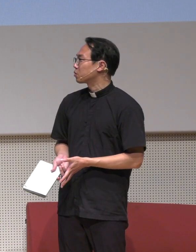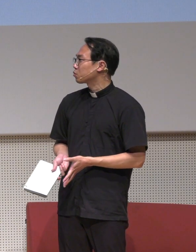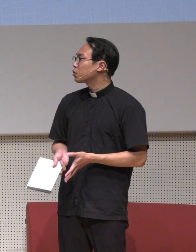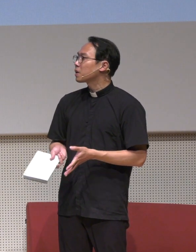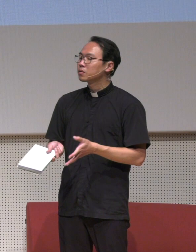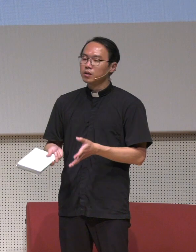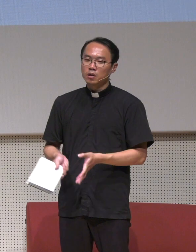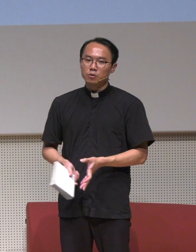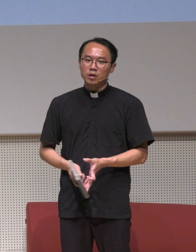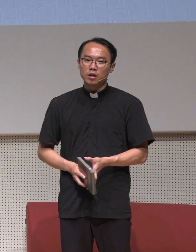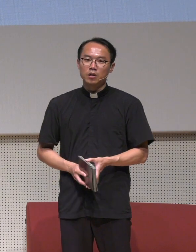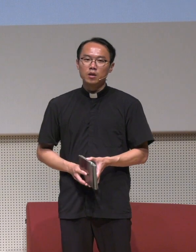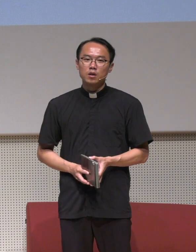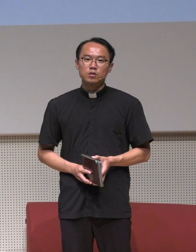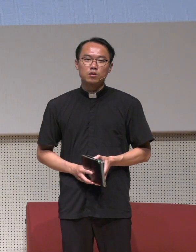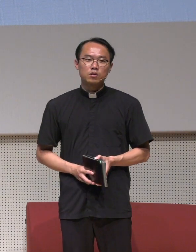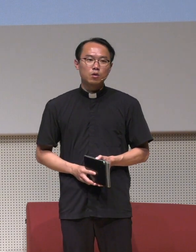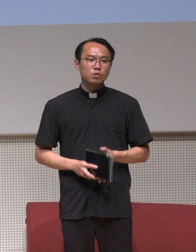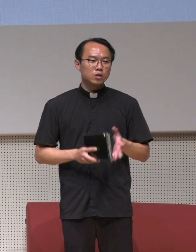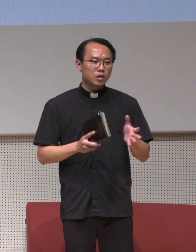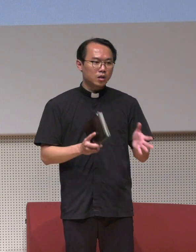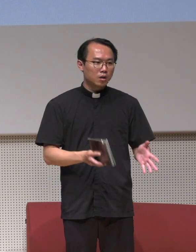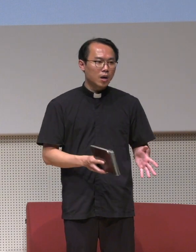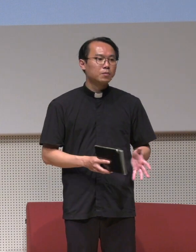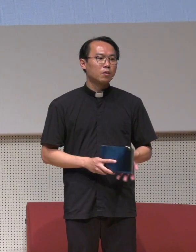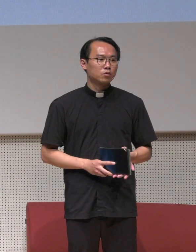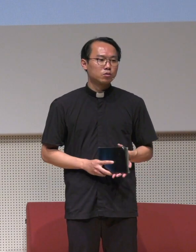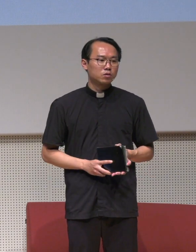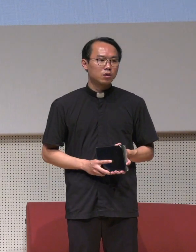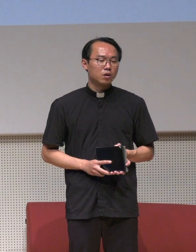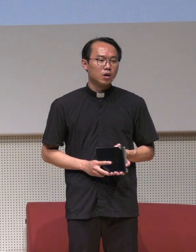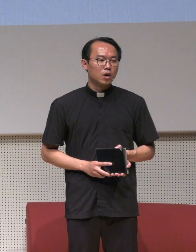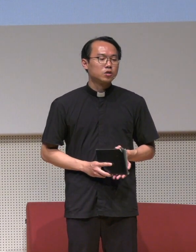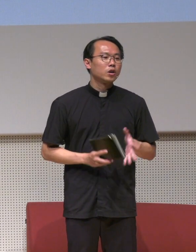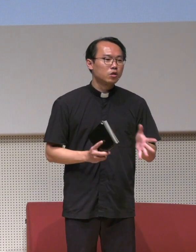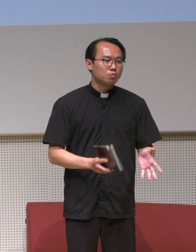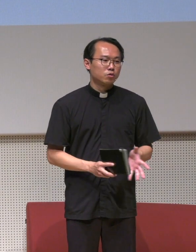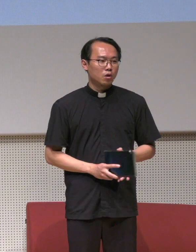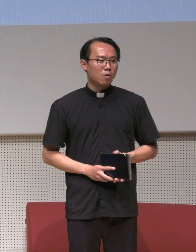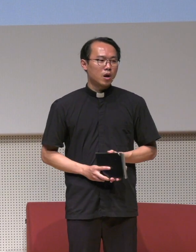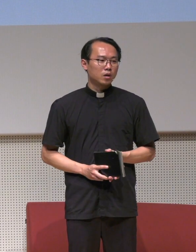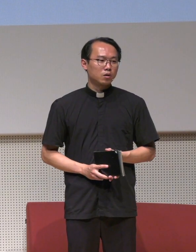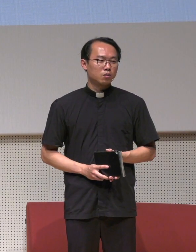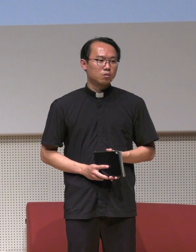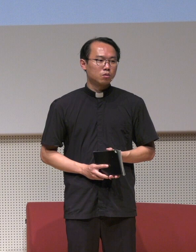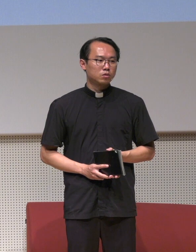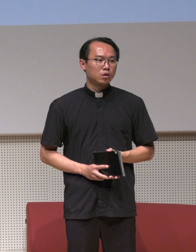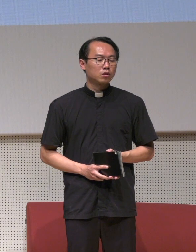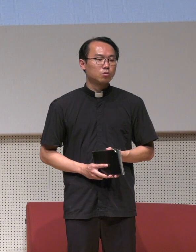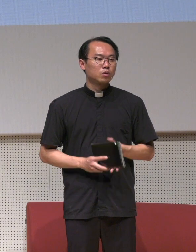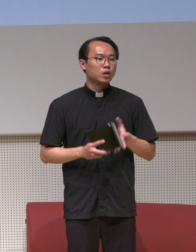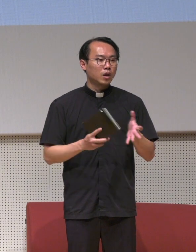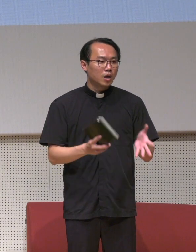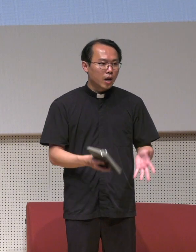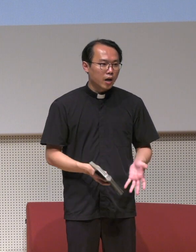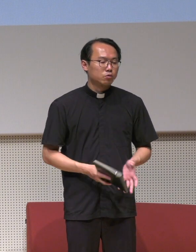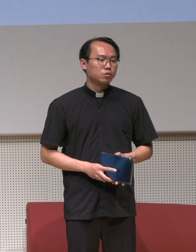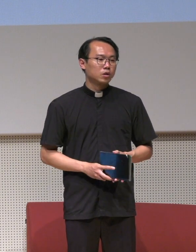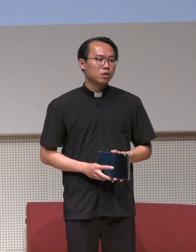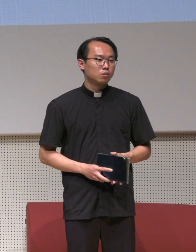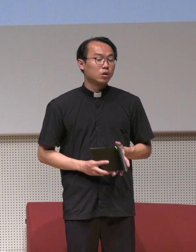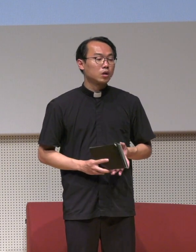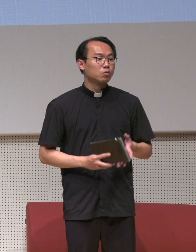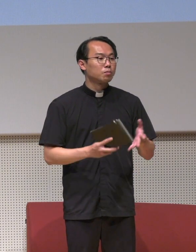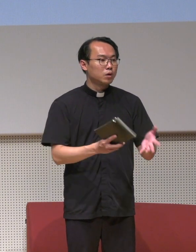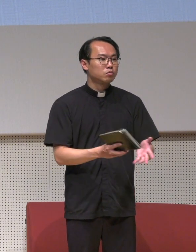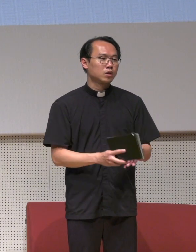수가 없어요 네. 소리만 들리다 보니까 그래서 근데 오늘 이 자리에 함께 와주셔서 저희가 너무 영광이었고 저희를 또 이렇게 알 수